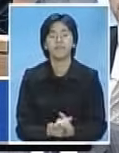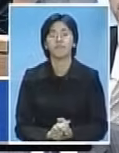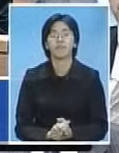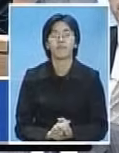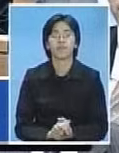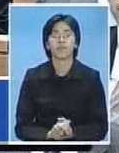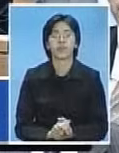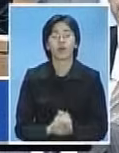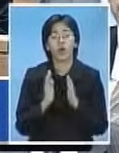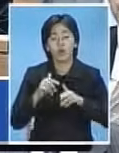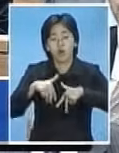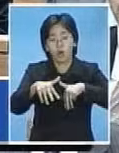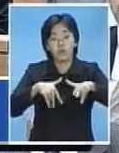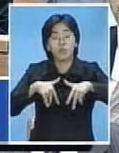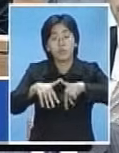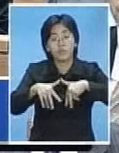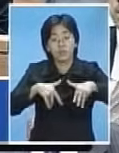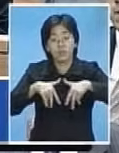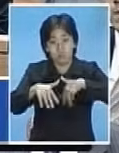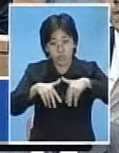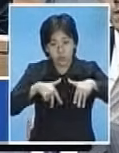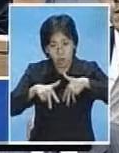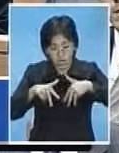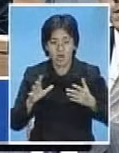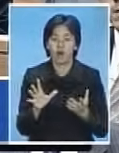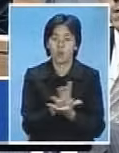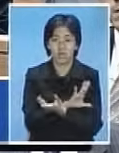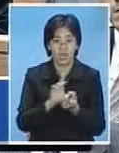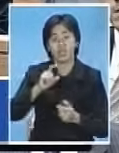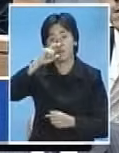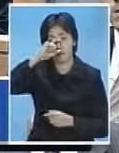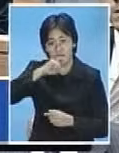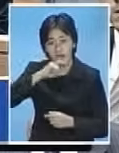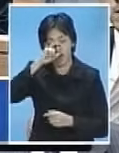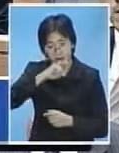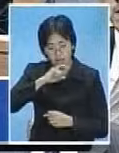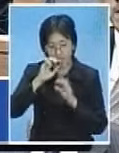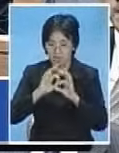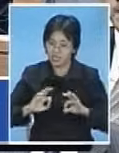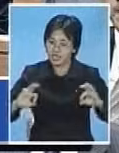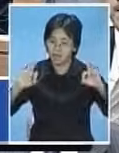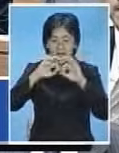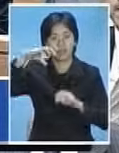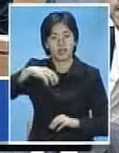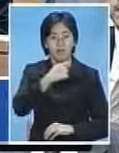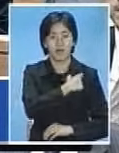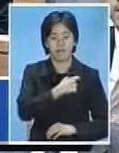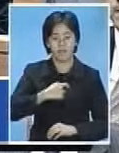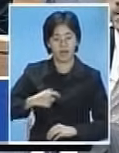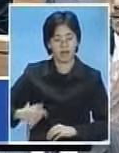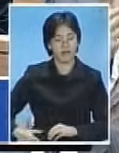เนื่องด้วยภูมิปัญญาของสังคมและคุณค่าทางวัฒนธรรมไทยที่ยึดมั่นในสถาบันพระมหากษัตริย์อันเป็นส